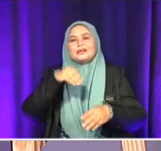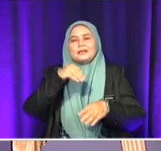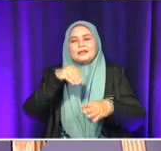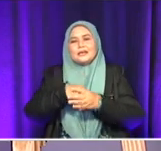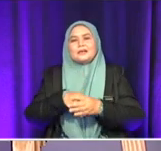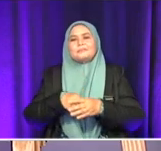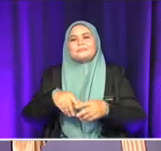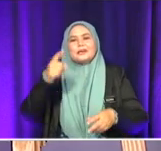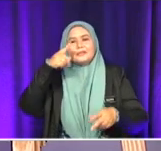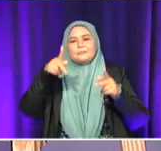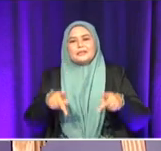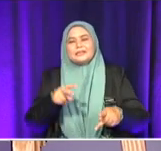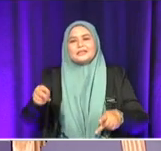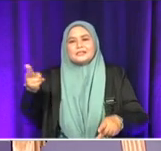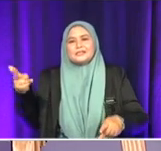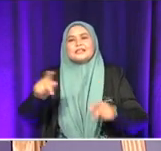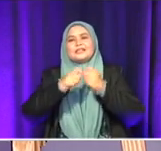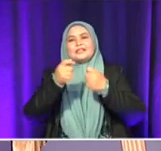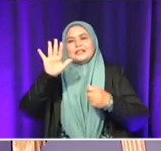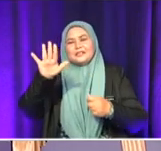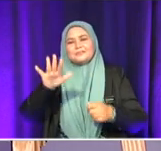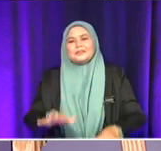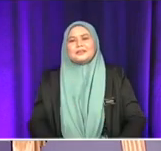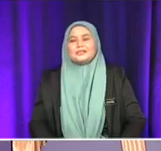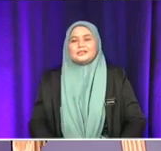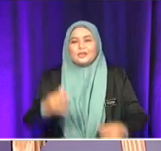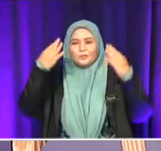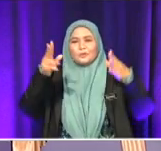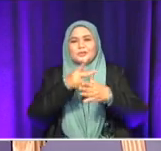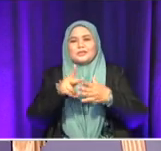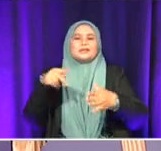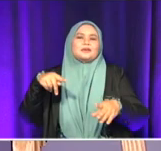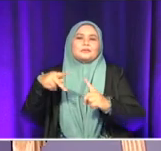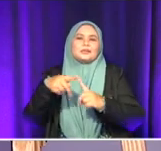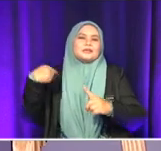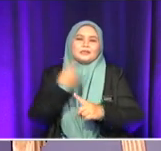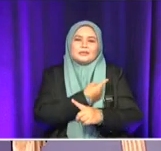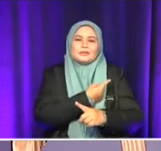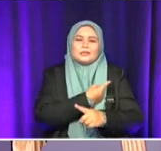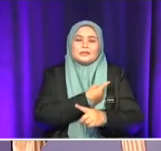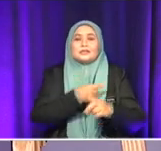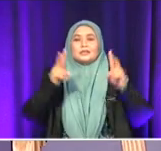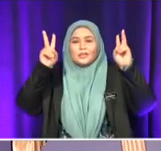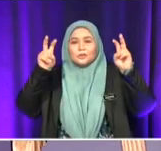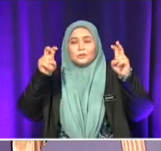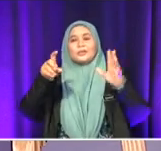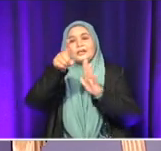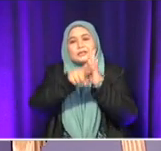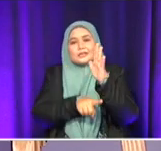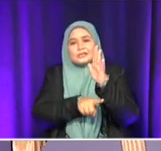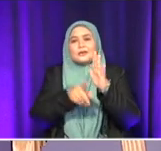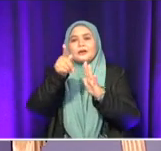tingkatan 5 menarik nyari ini sego konsikan kepada kita topik berkaitan dengan dasar pendidikan